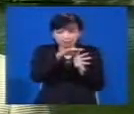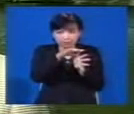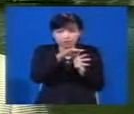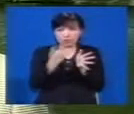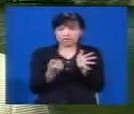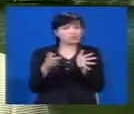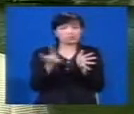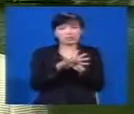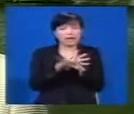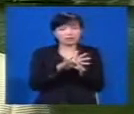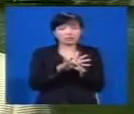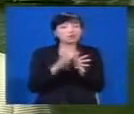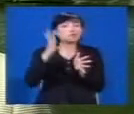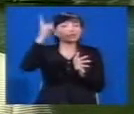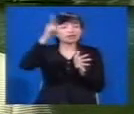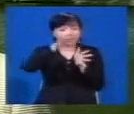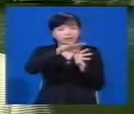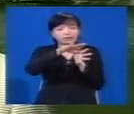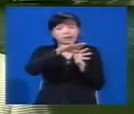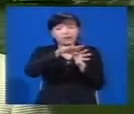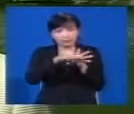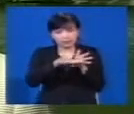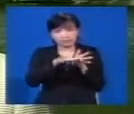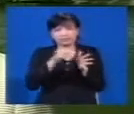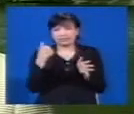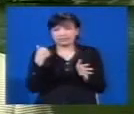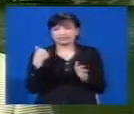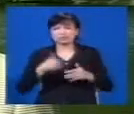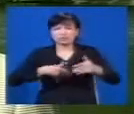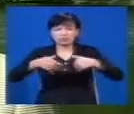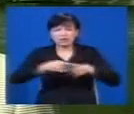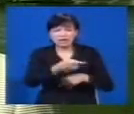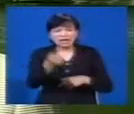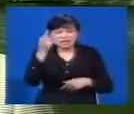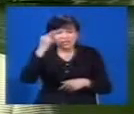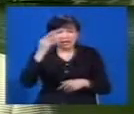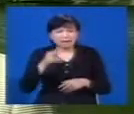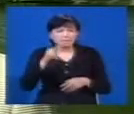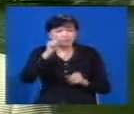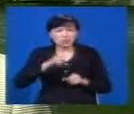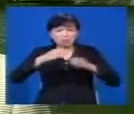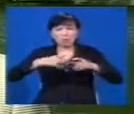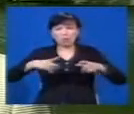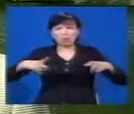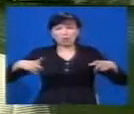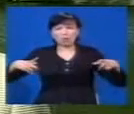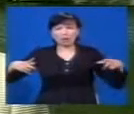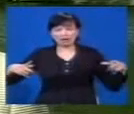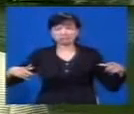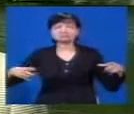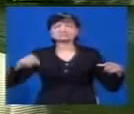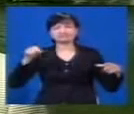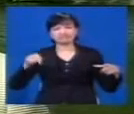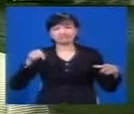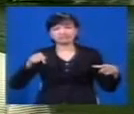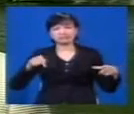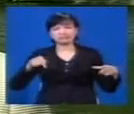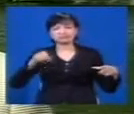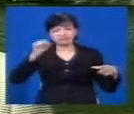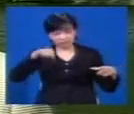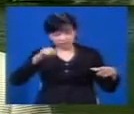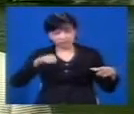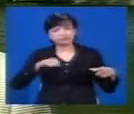จะแผ่กว้างประชาชนก็จะรู้สึกว่ามันท่วมกว้างอยากเรียนว่าขนาดนี้น้ำท่วมทุ่งตรงนี้นะครับซึ่